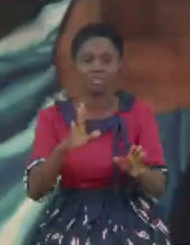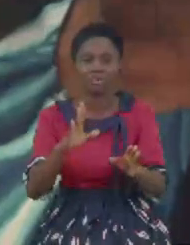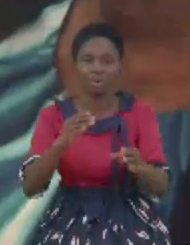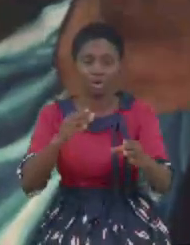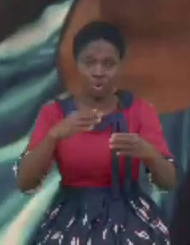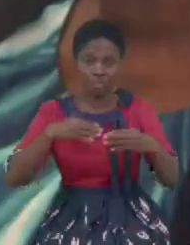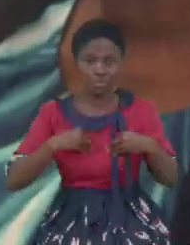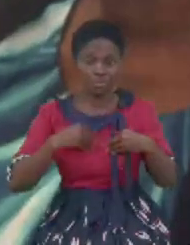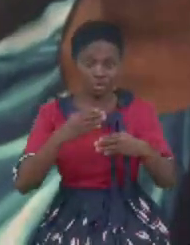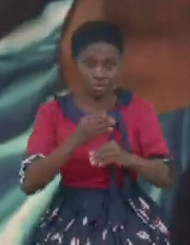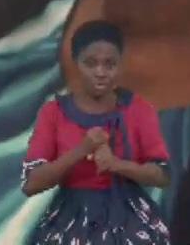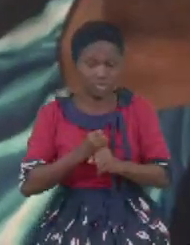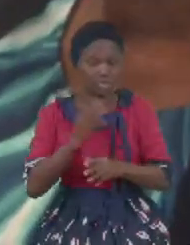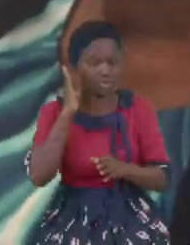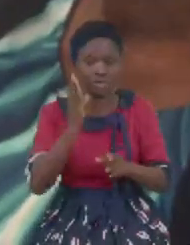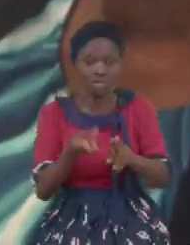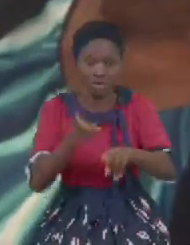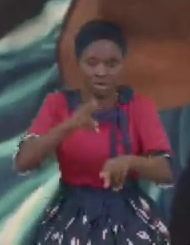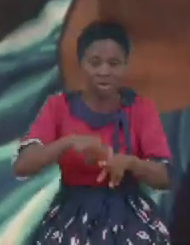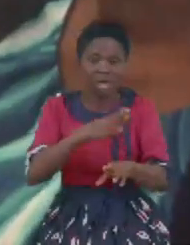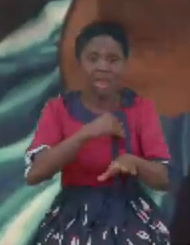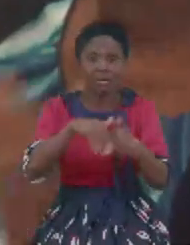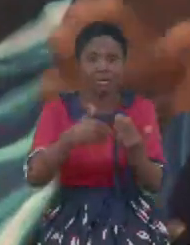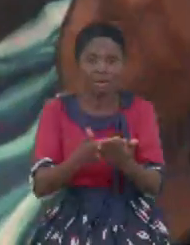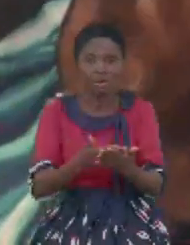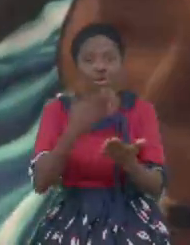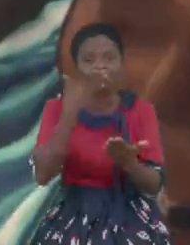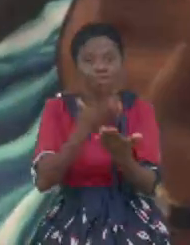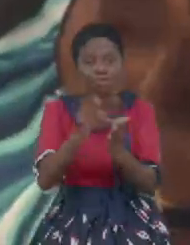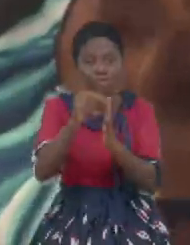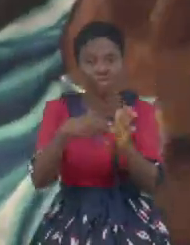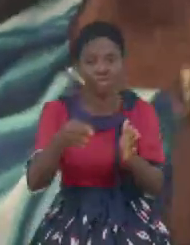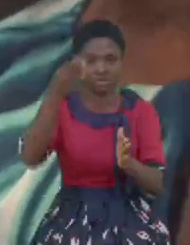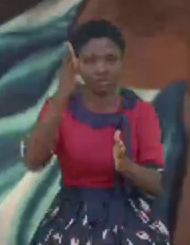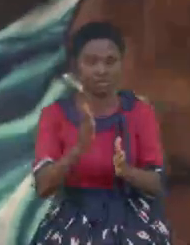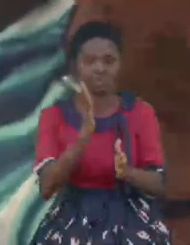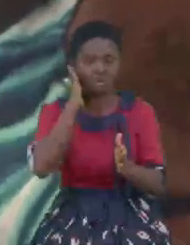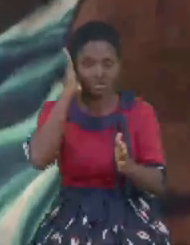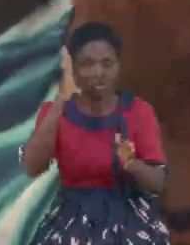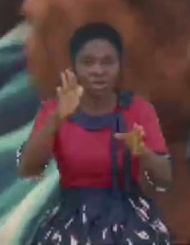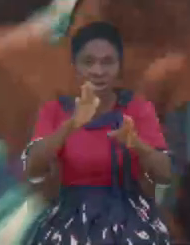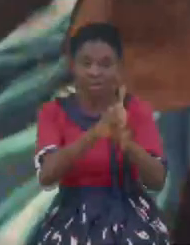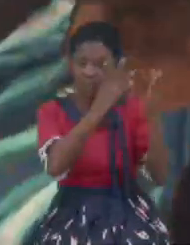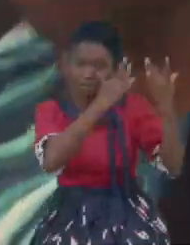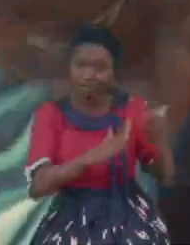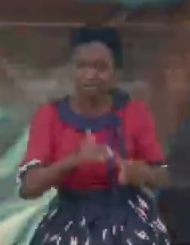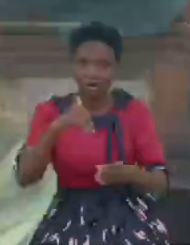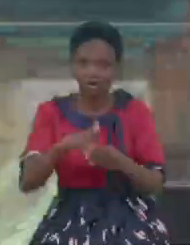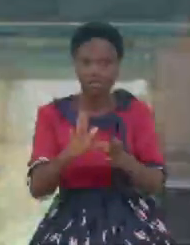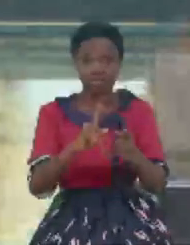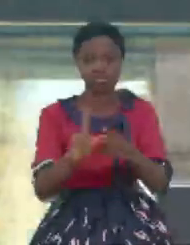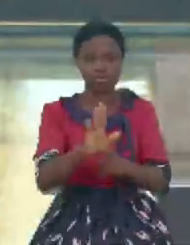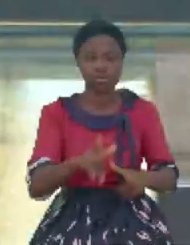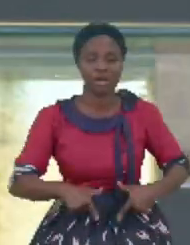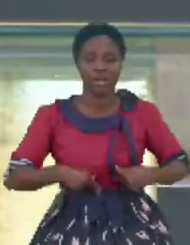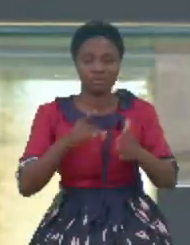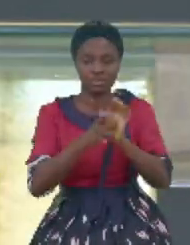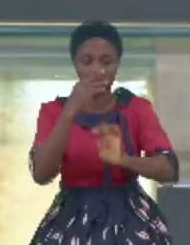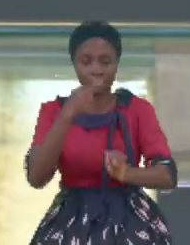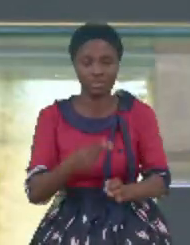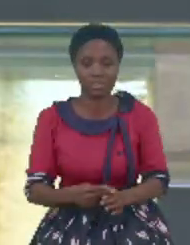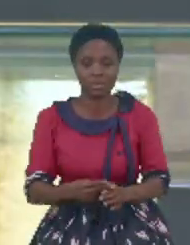nettoyées et vos possessions seront claires et toute la bonté de Dieu va couler dans votre vie au nom de Jésus-Christ. Je vais